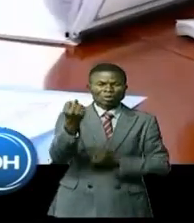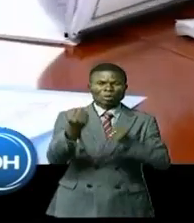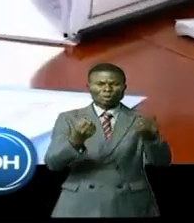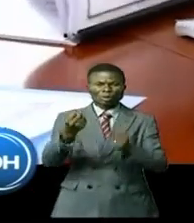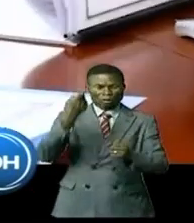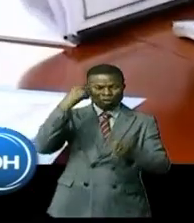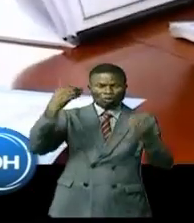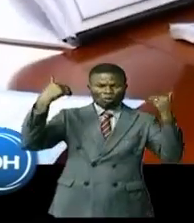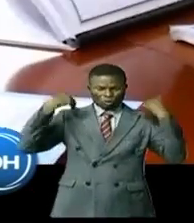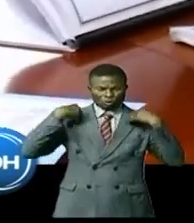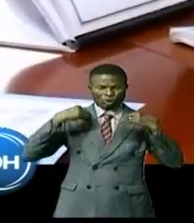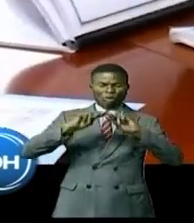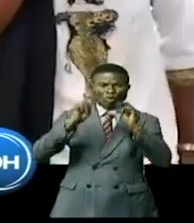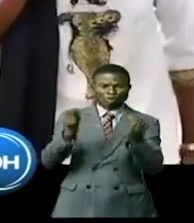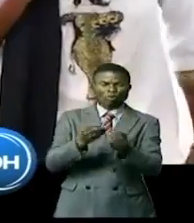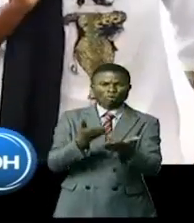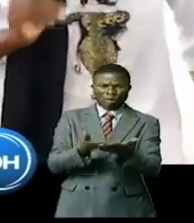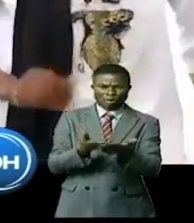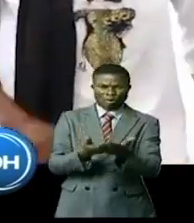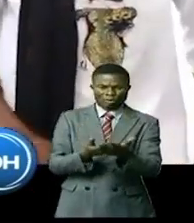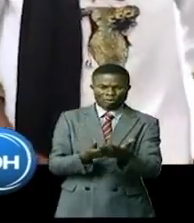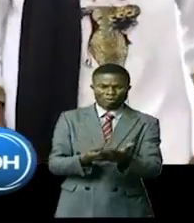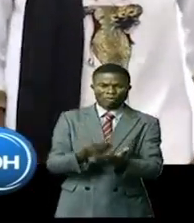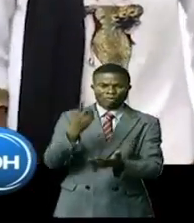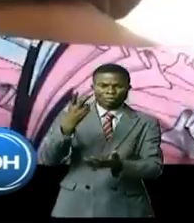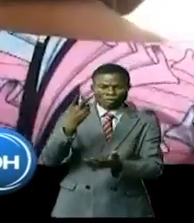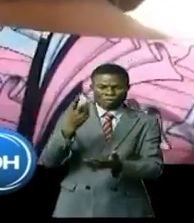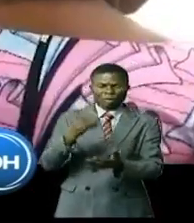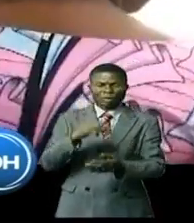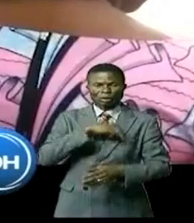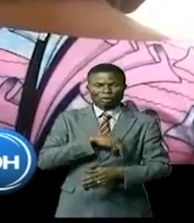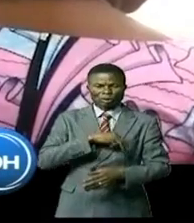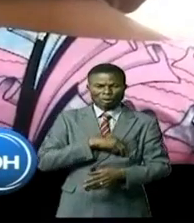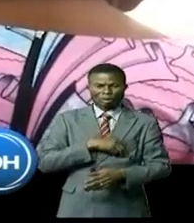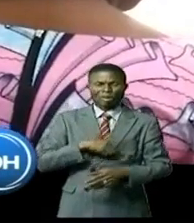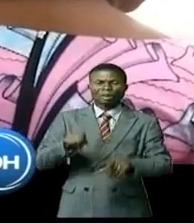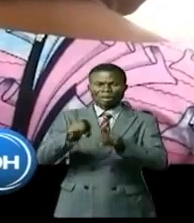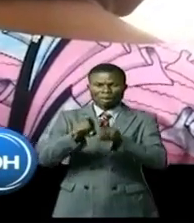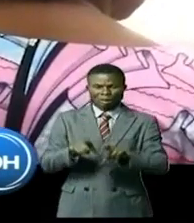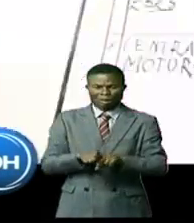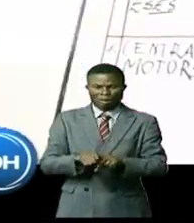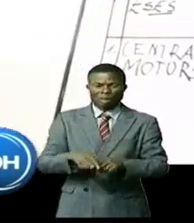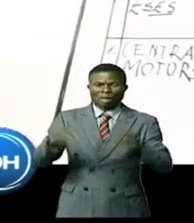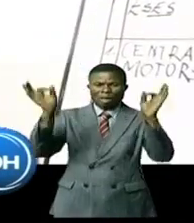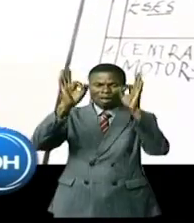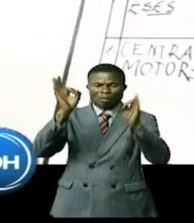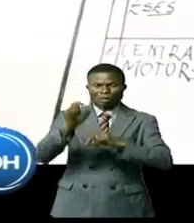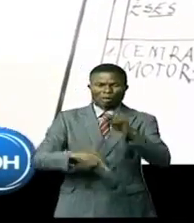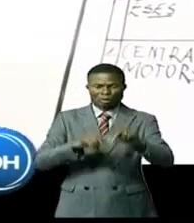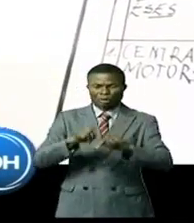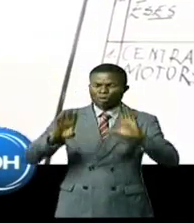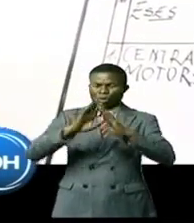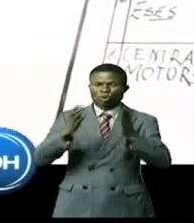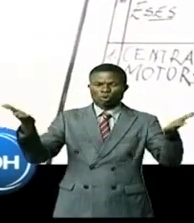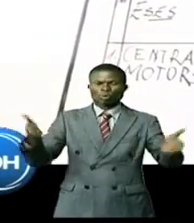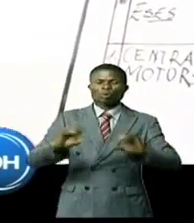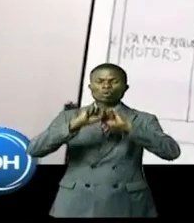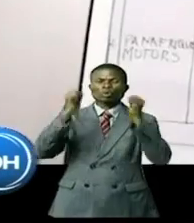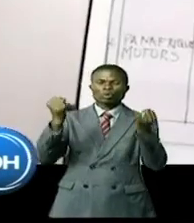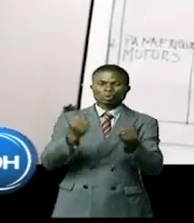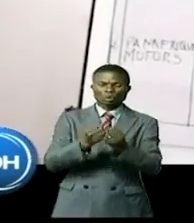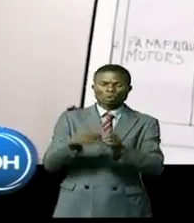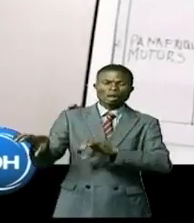les cadres de ce secrétariat. Les 2 soumissionnaires Central Motors et Panafric Motors étaient tous présents pour